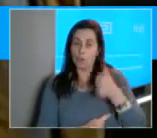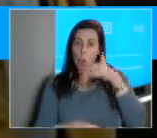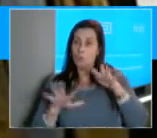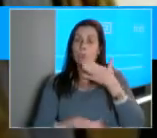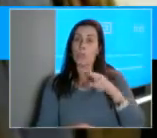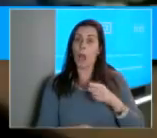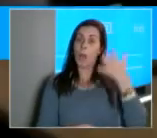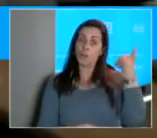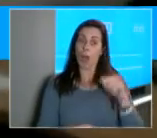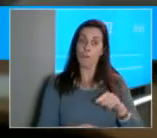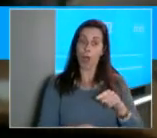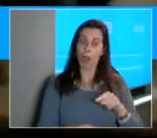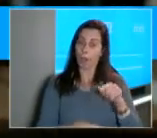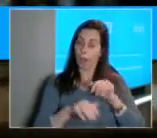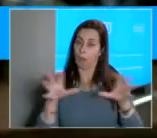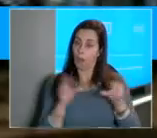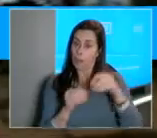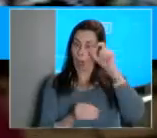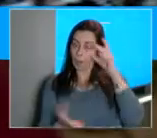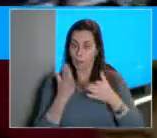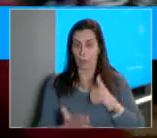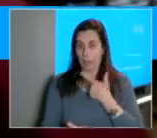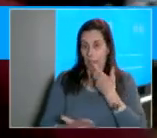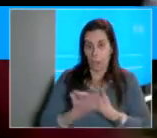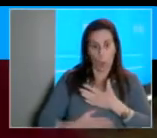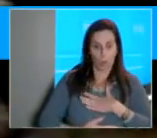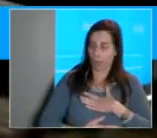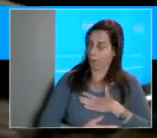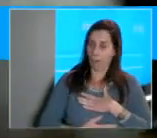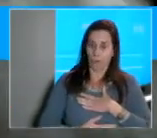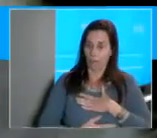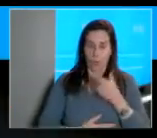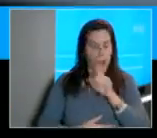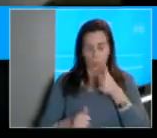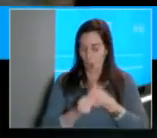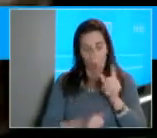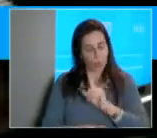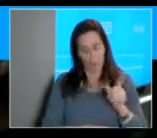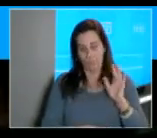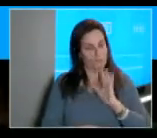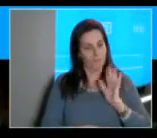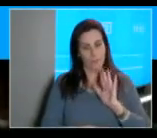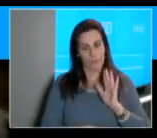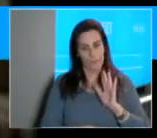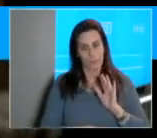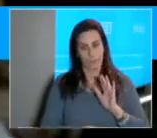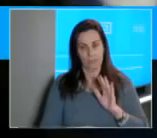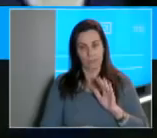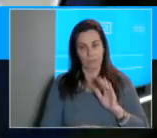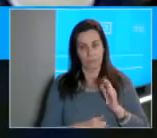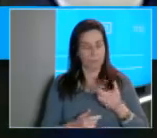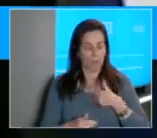ממשלה לשעבר מתייצב עם... אני מודה שאני לא עוקב ולא כרגע